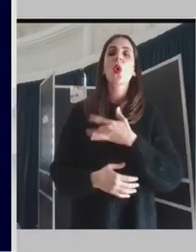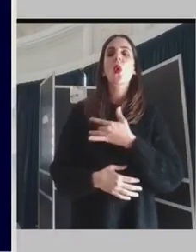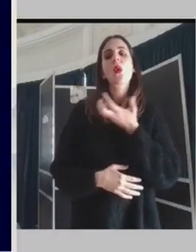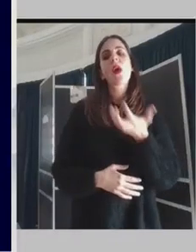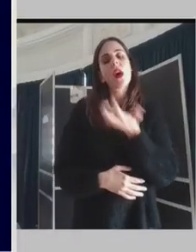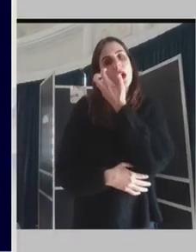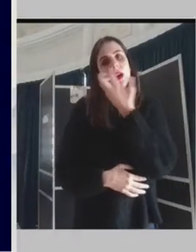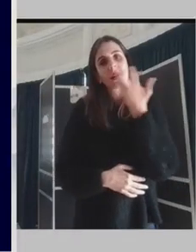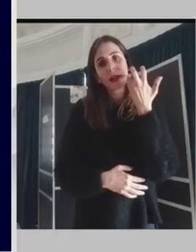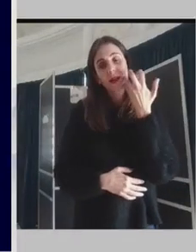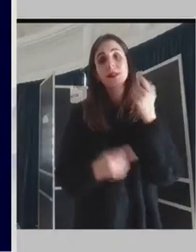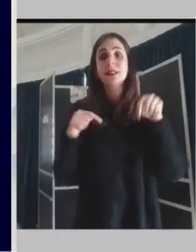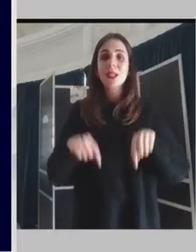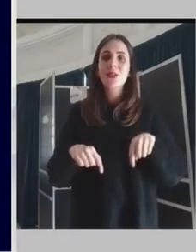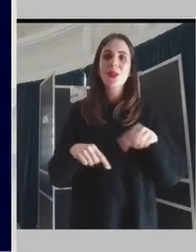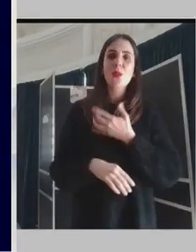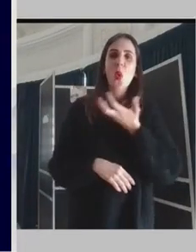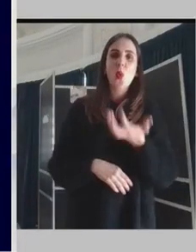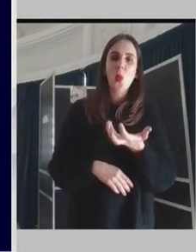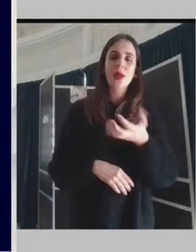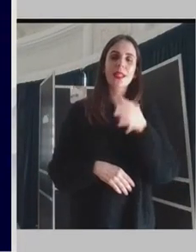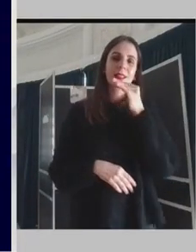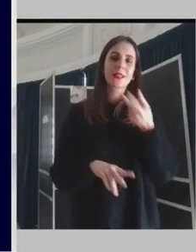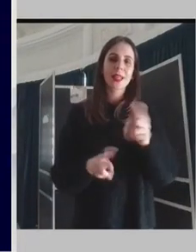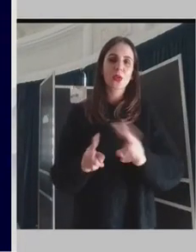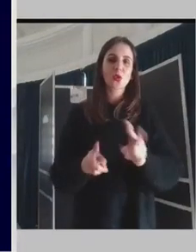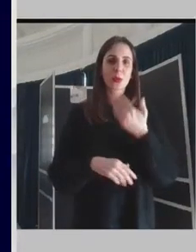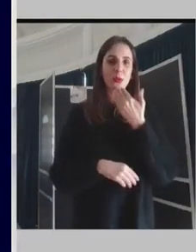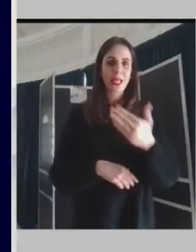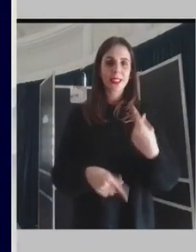lo dico in tutti e due i sensi. Grazie Presidente.